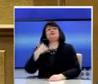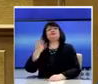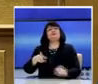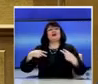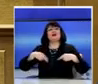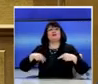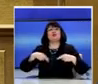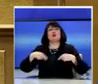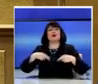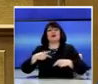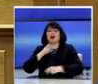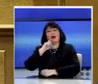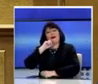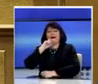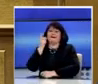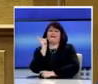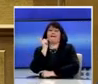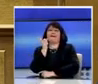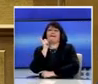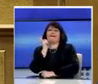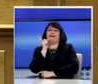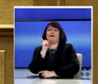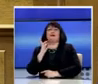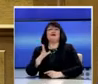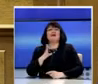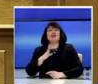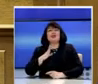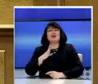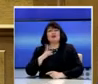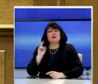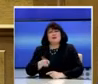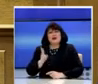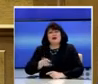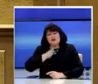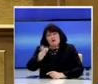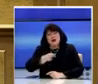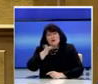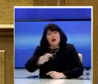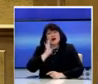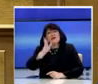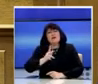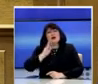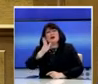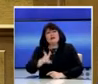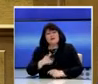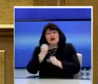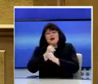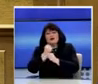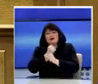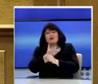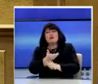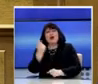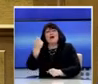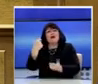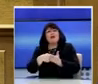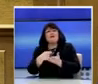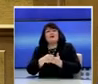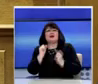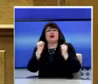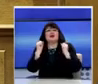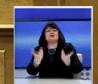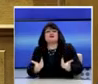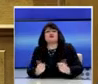σας να κουνάνε το δάχτυλο στους ανθρώπους που με κίνδυνο της ζωής τους πηγαίνουν κάθε πρωί για το μεροκάματο. Το είπα ξανά από αυτό το